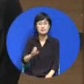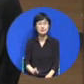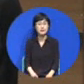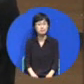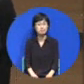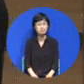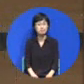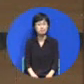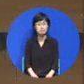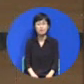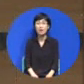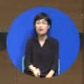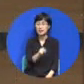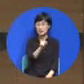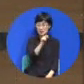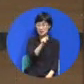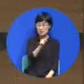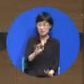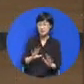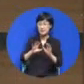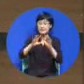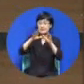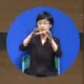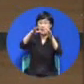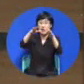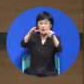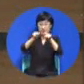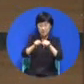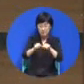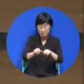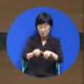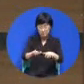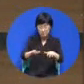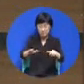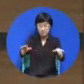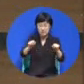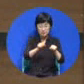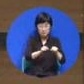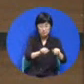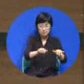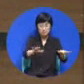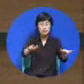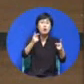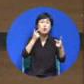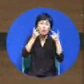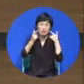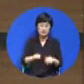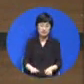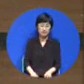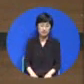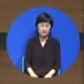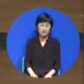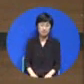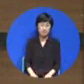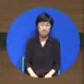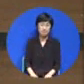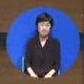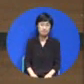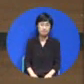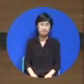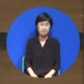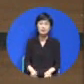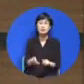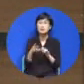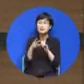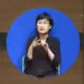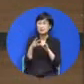every nation, will arise. And this will take place all throughout the world. 그리고는 이제 정말